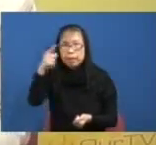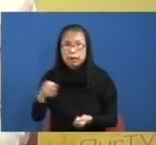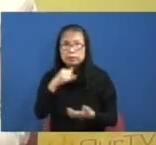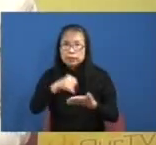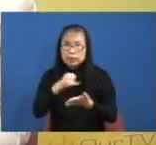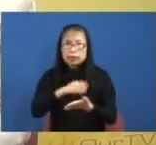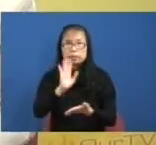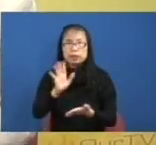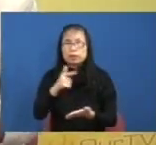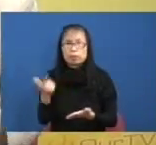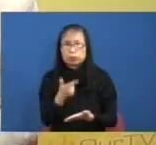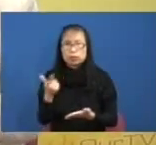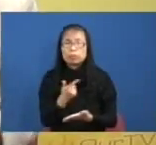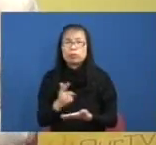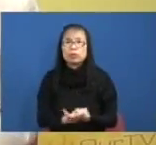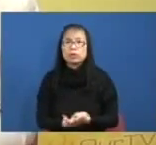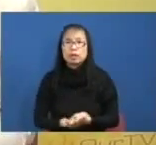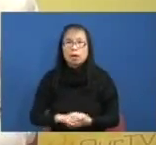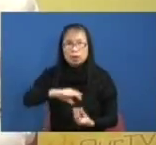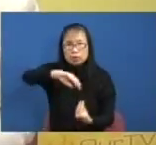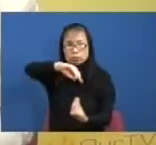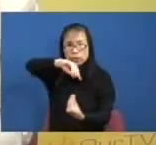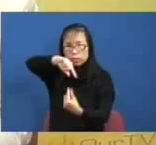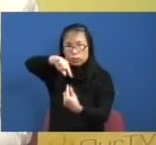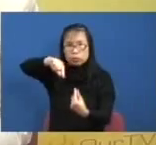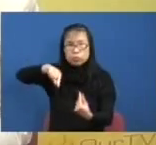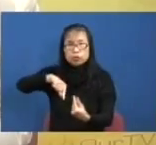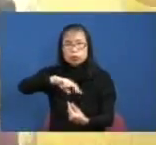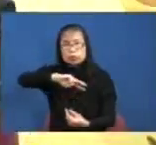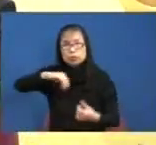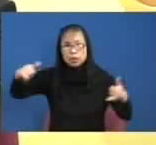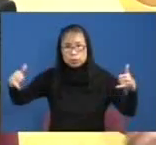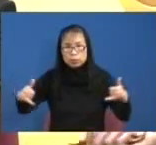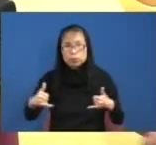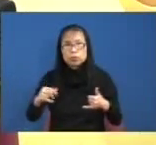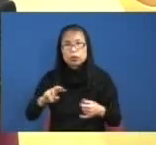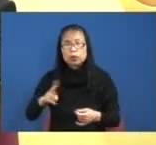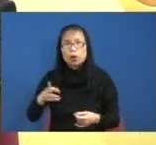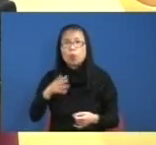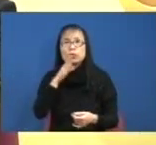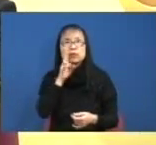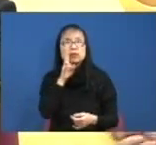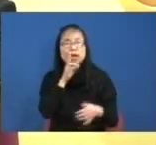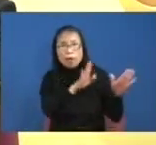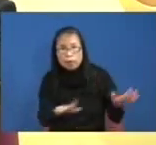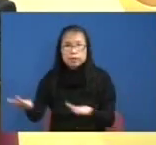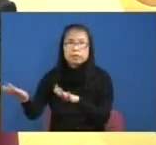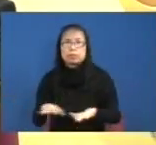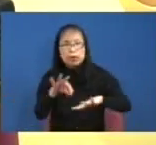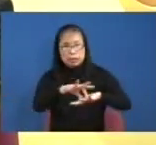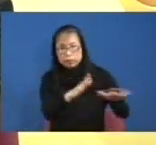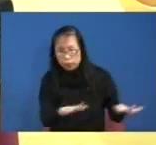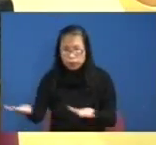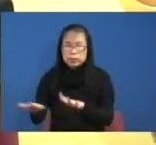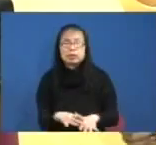多嘅，你一個轉啊，即係話譬如遇到一少少，早前我哋海嘯啦，金融海嘯啊，金融